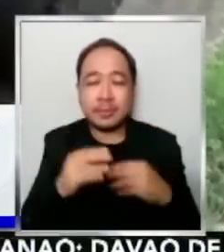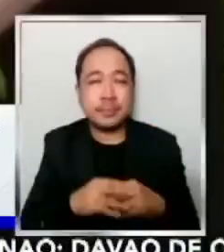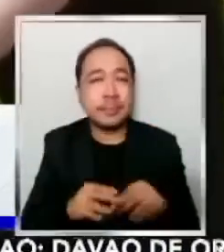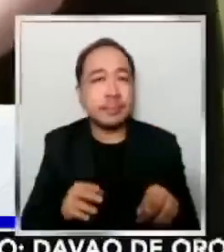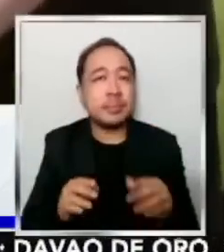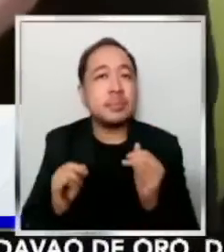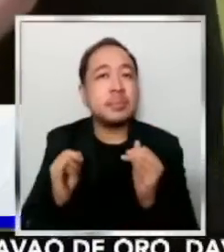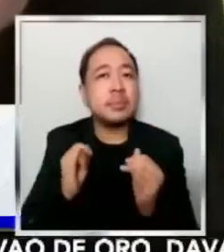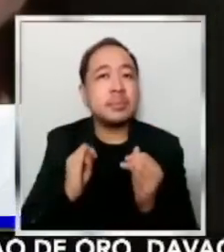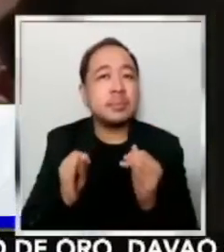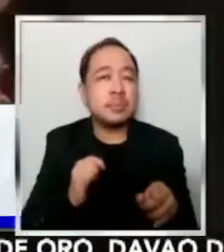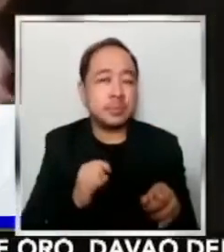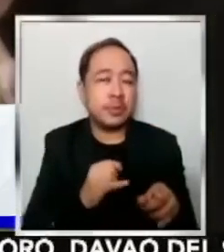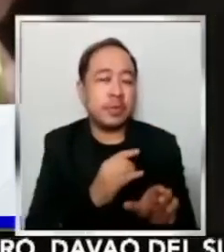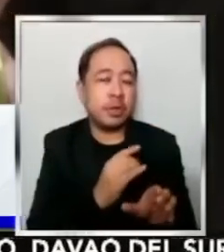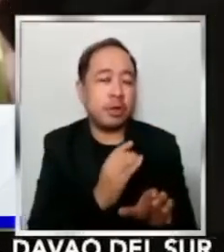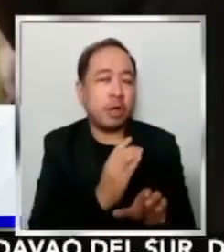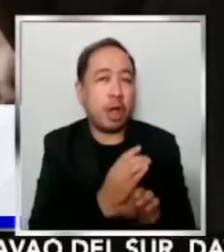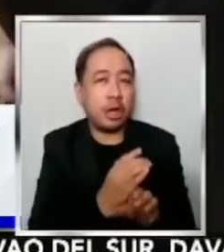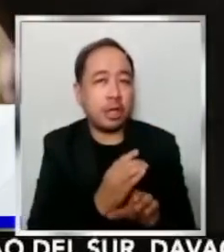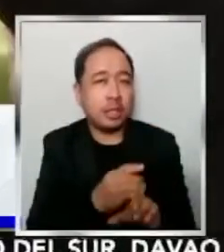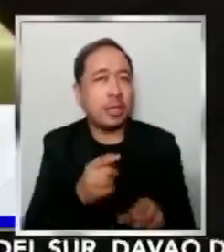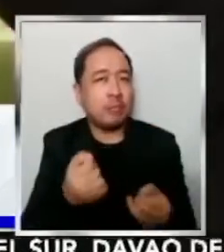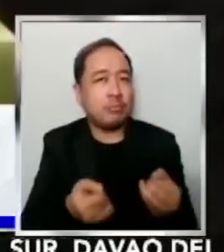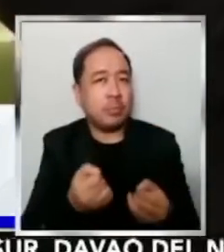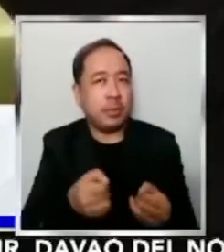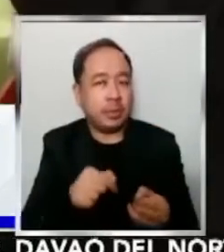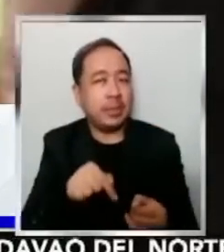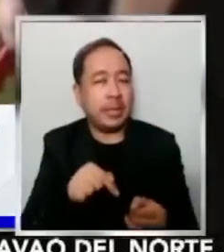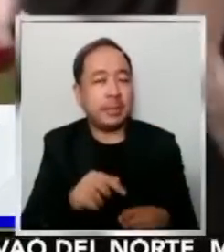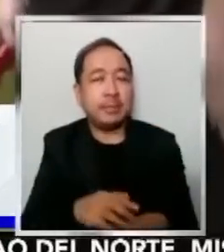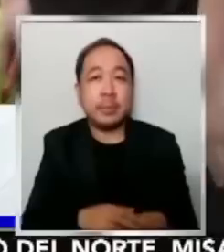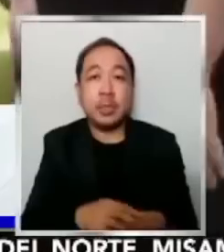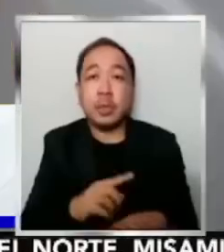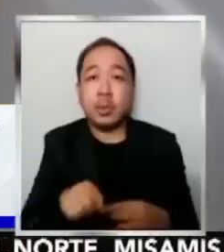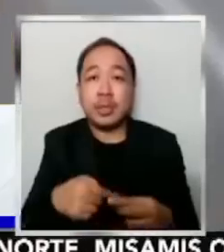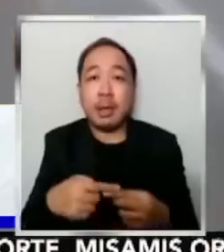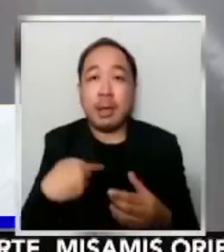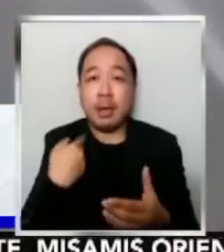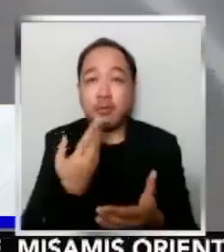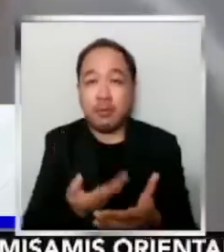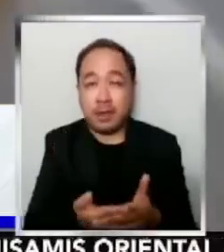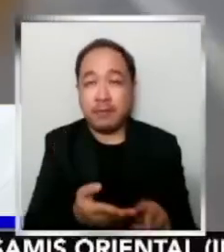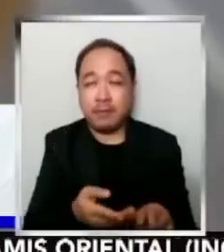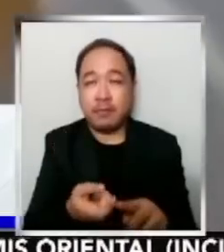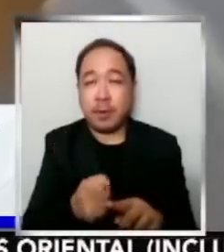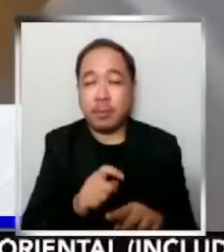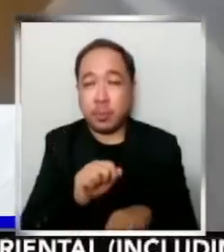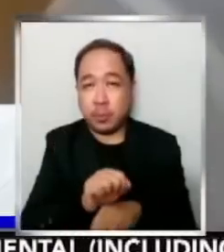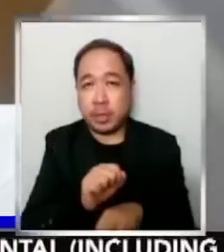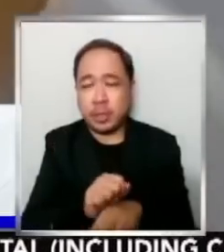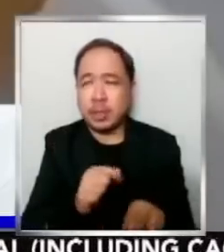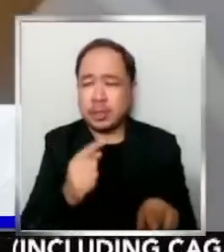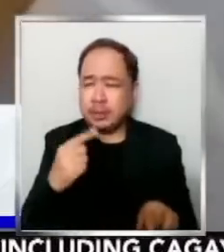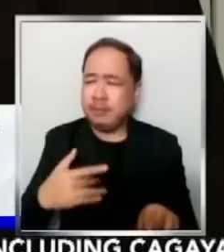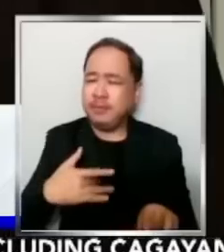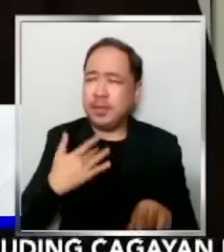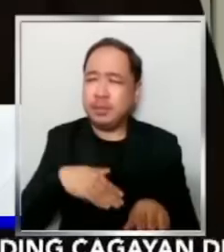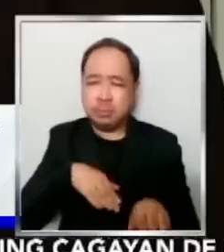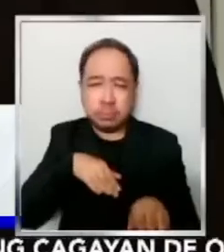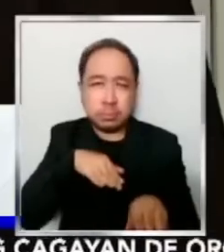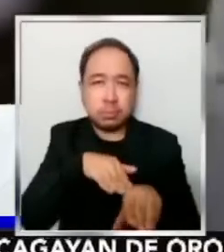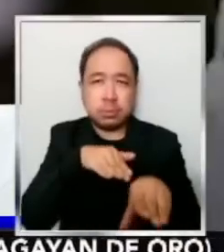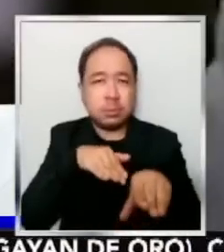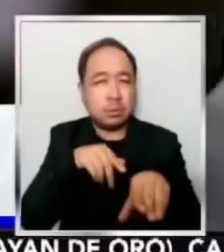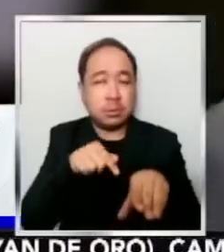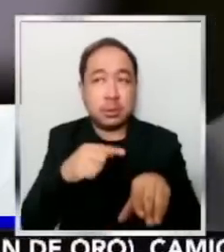kotse na siya ring nagmamaneho nito noong araw na yon. Pauwi na raw siya noon galing sa trabaho nang makaramdam siya ng impact mula sa likuran. Nagulat